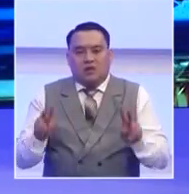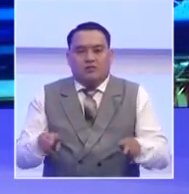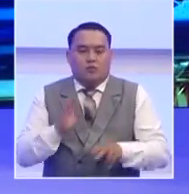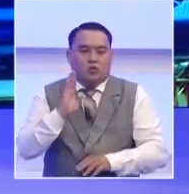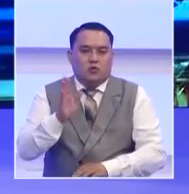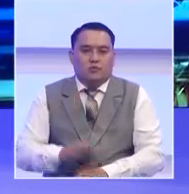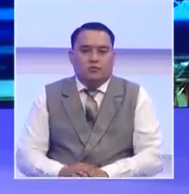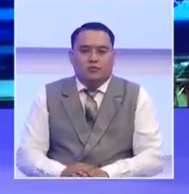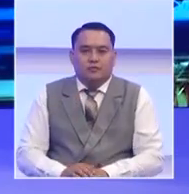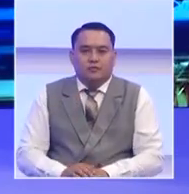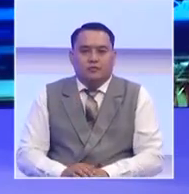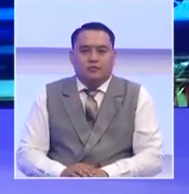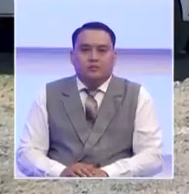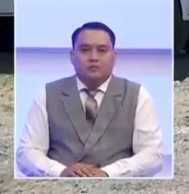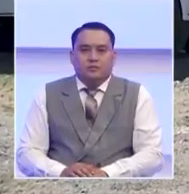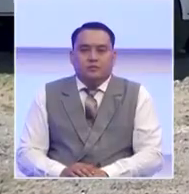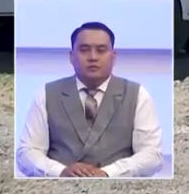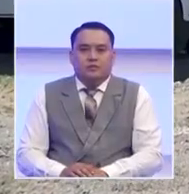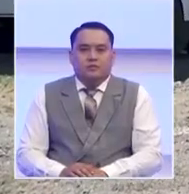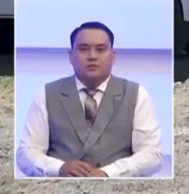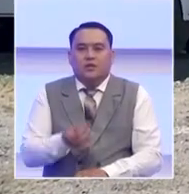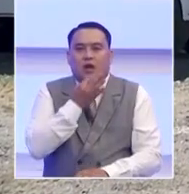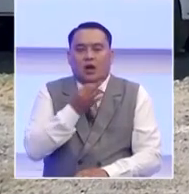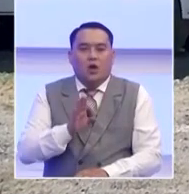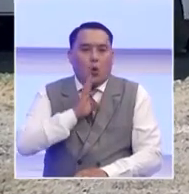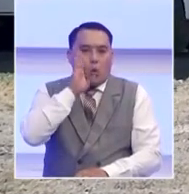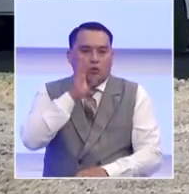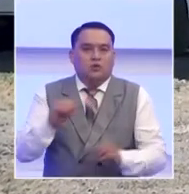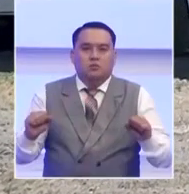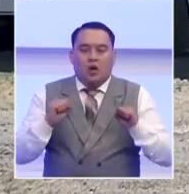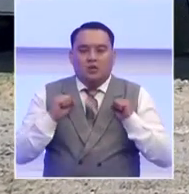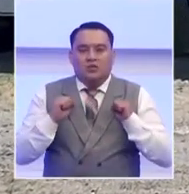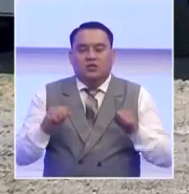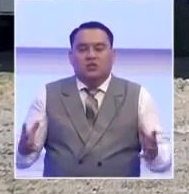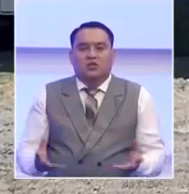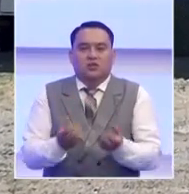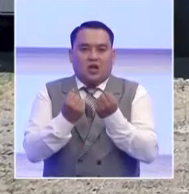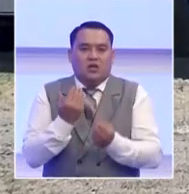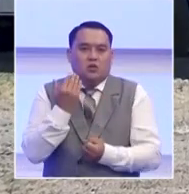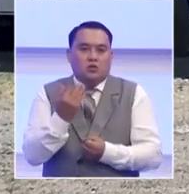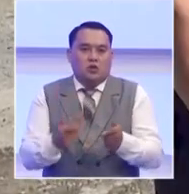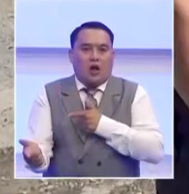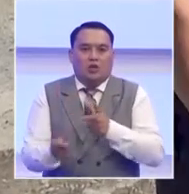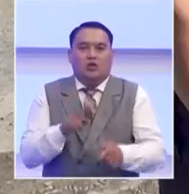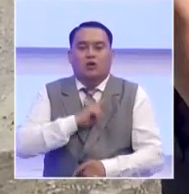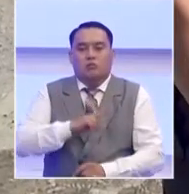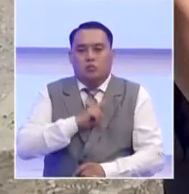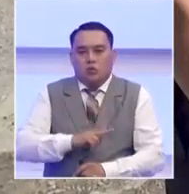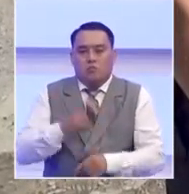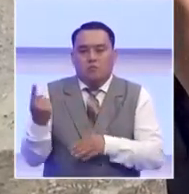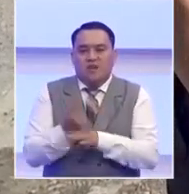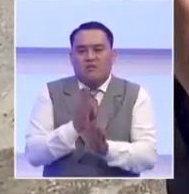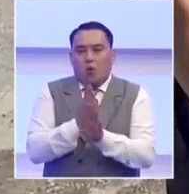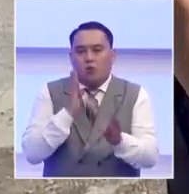рассказывает Антон Хатиновский. Раннее утро, а спасатели уже на построении. Именно с него начинаются их рабочие будни. В первую